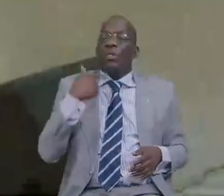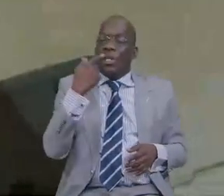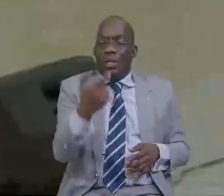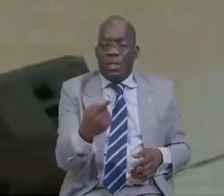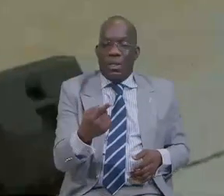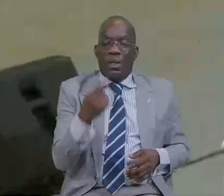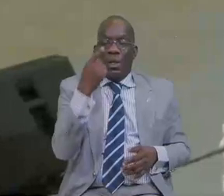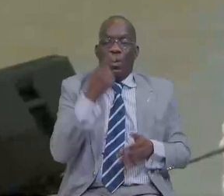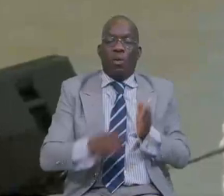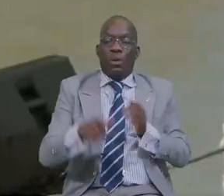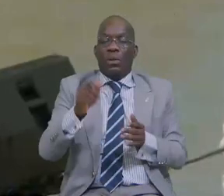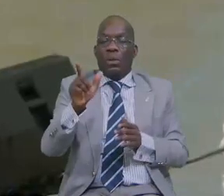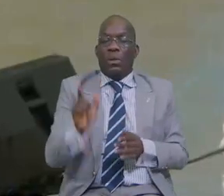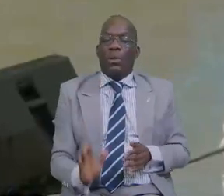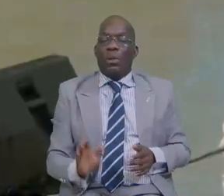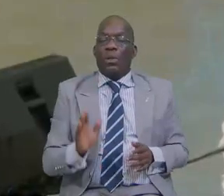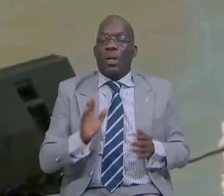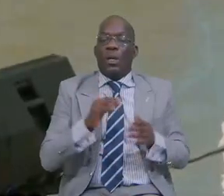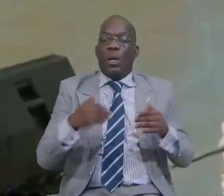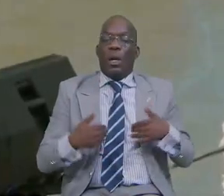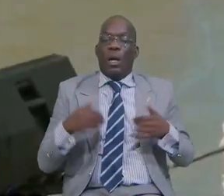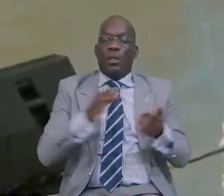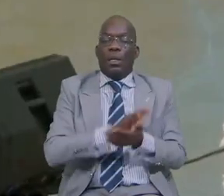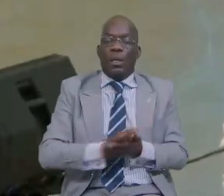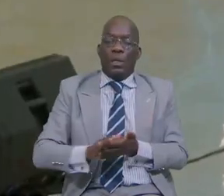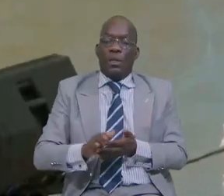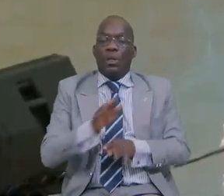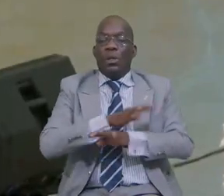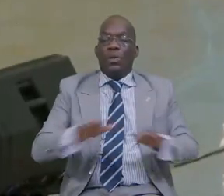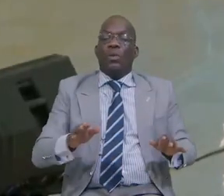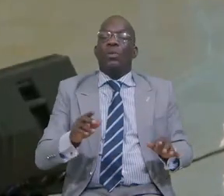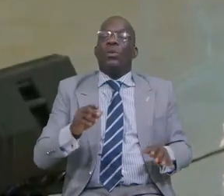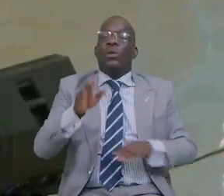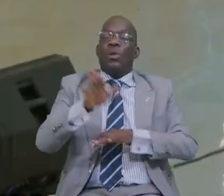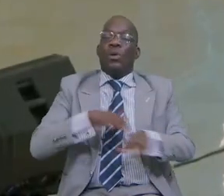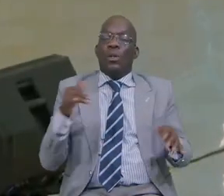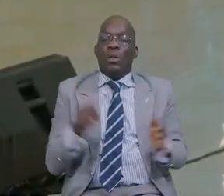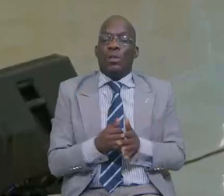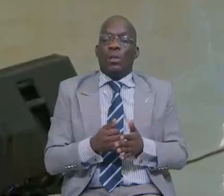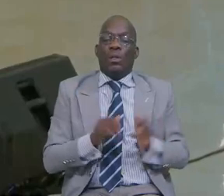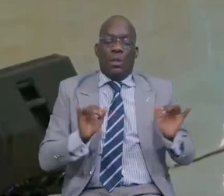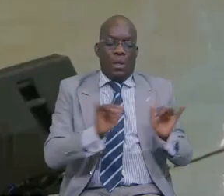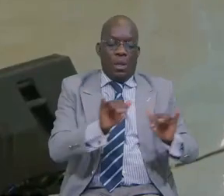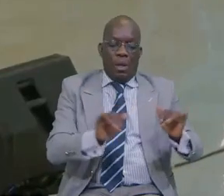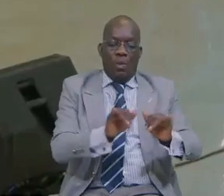Dieu a purifié, n'appelle pas ça impur.